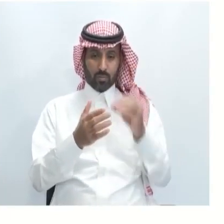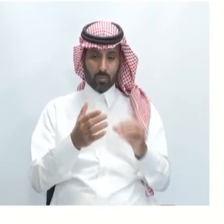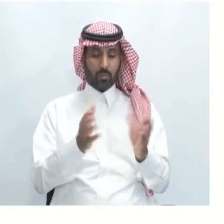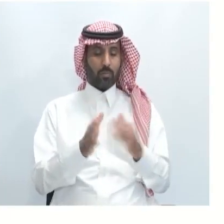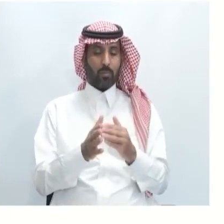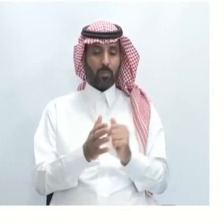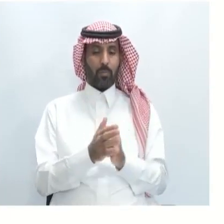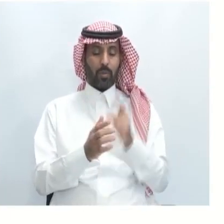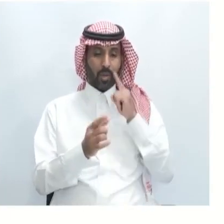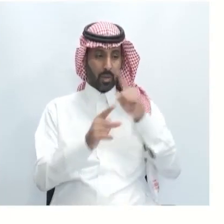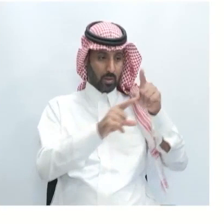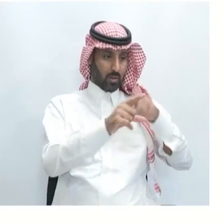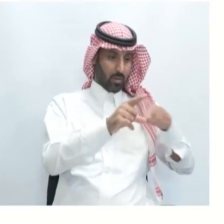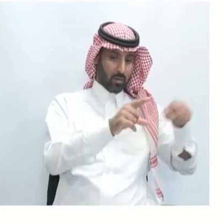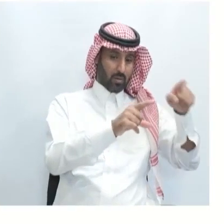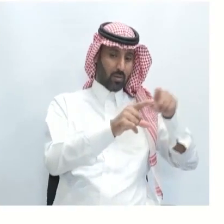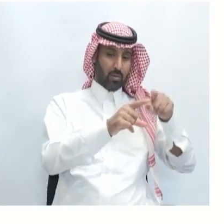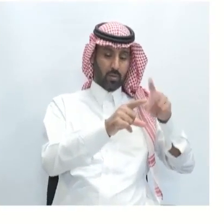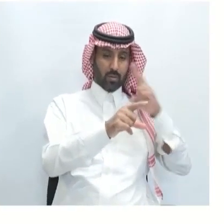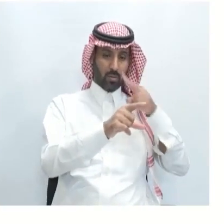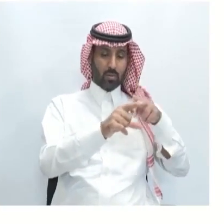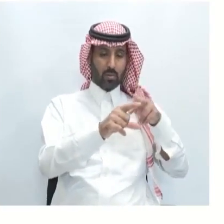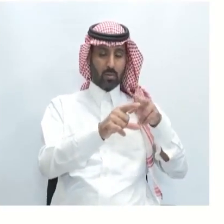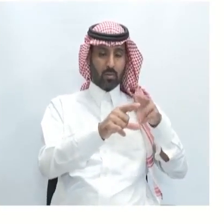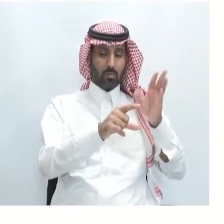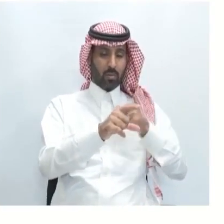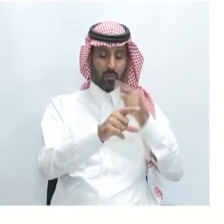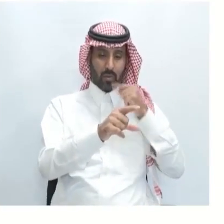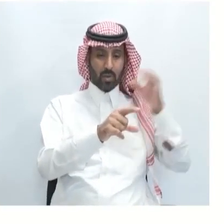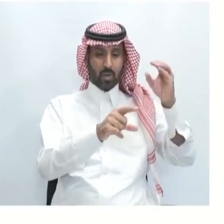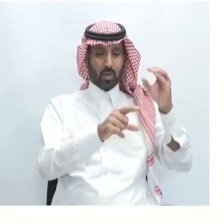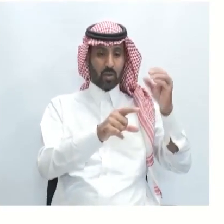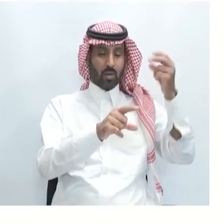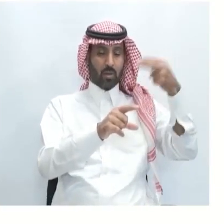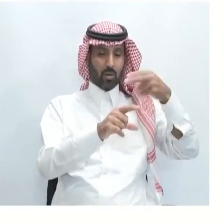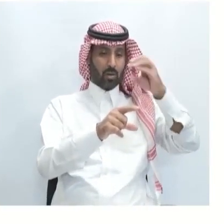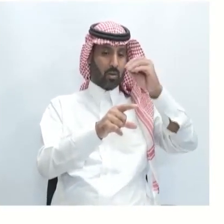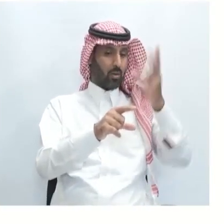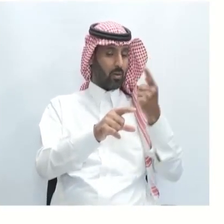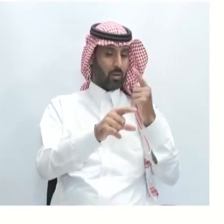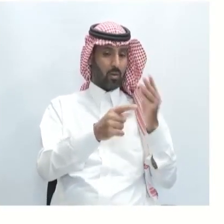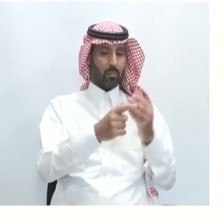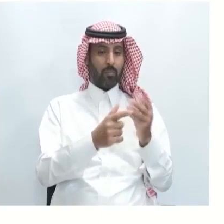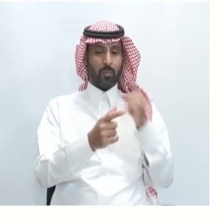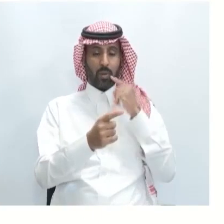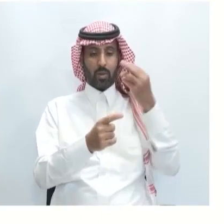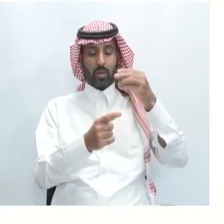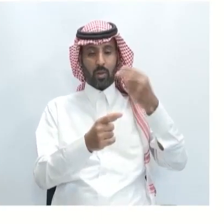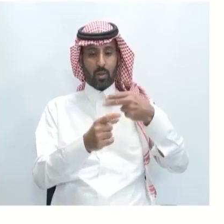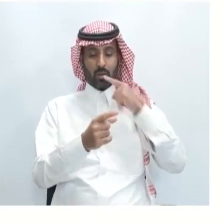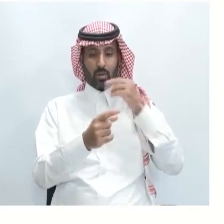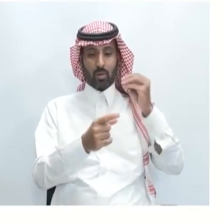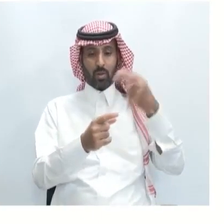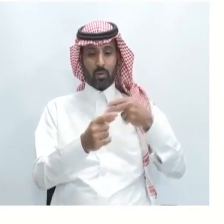فقط بالنسبه للتراكيب الحلقيه لاحظ لم تعد موجوده الكربونيل لاحظ لم تعد موجود انما الموجود فيها فقط